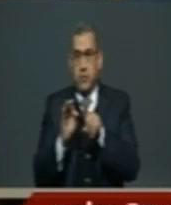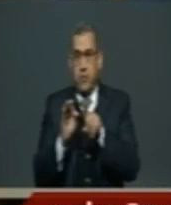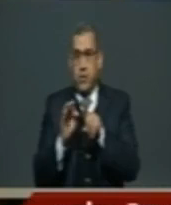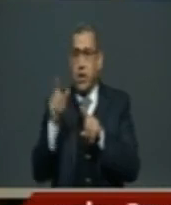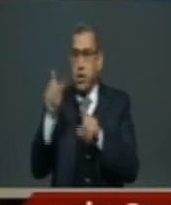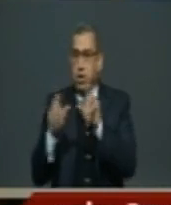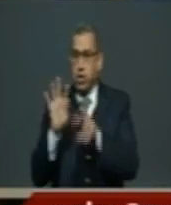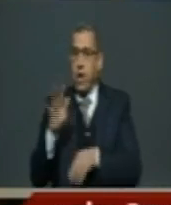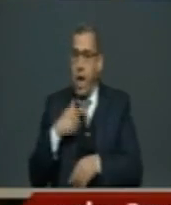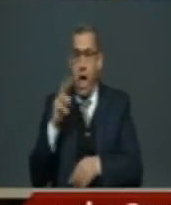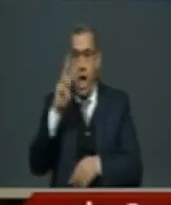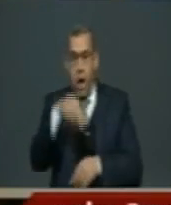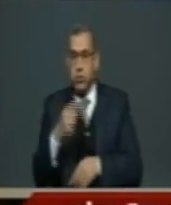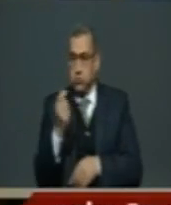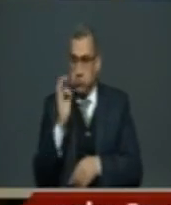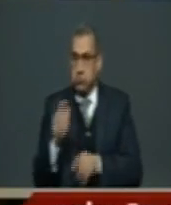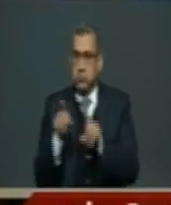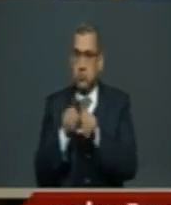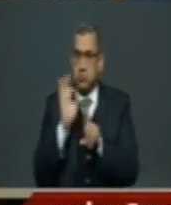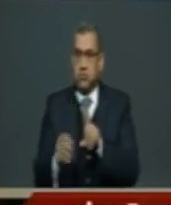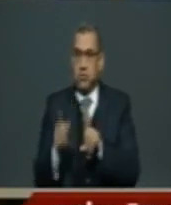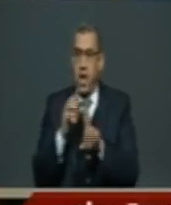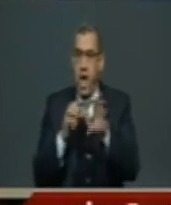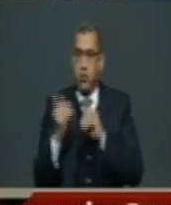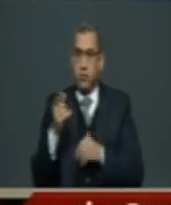المواطن ان يحصل على هذه السلع.